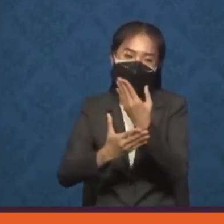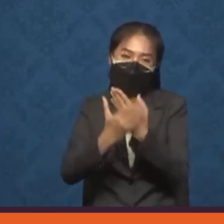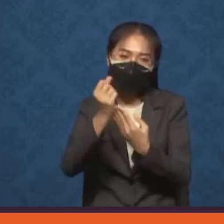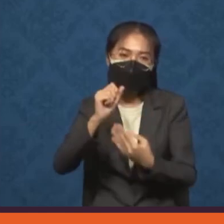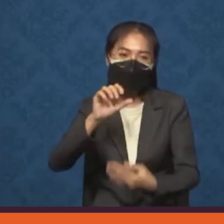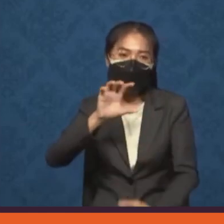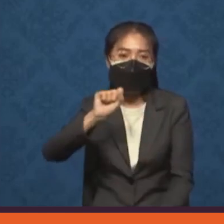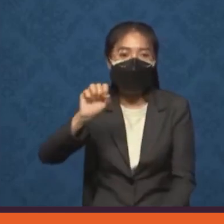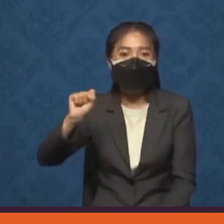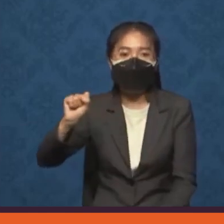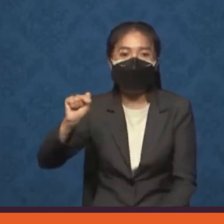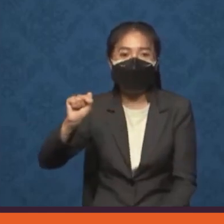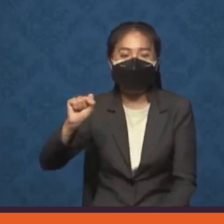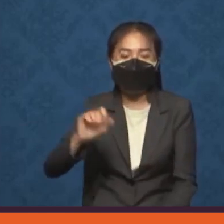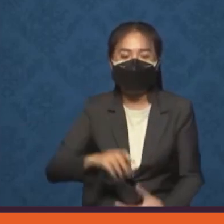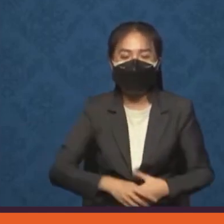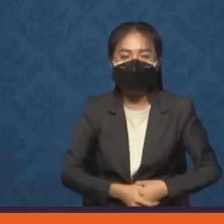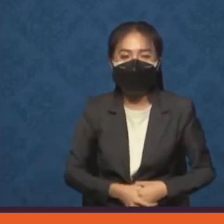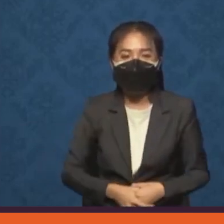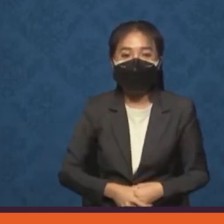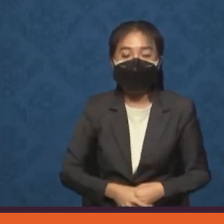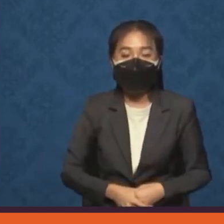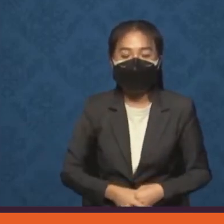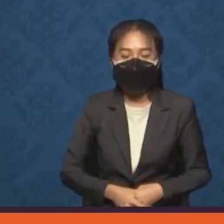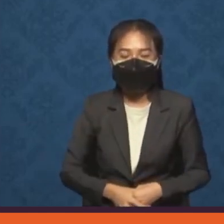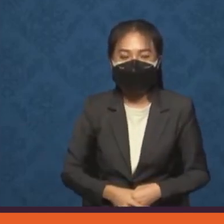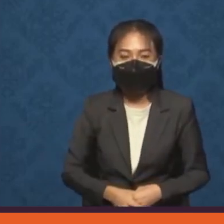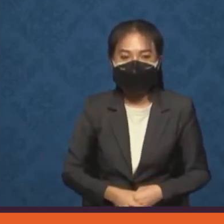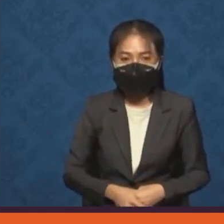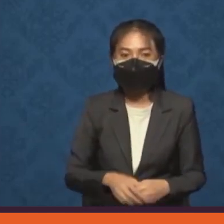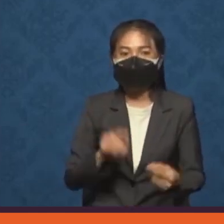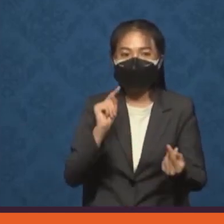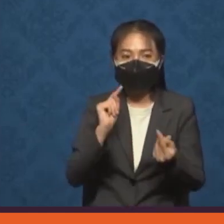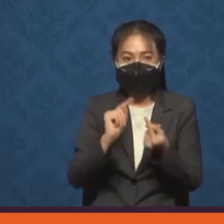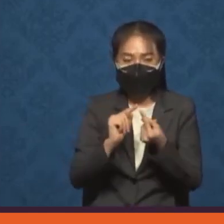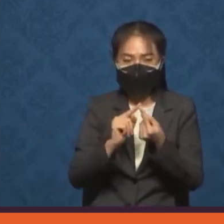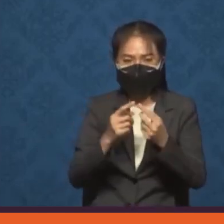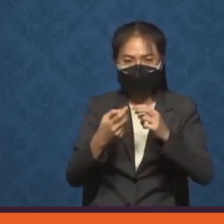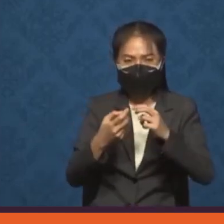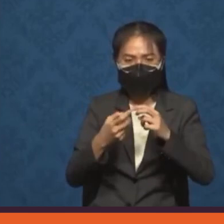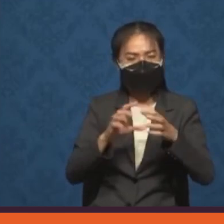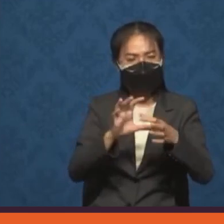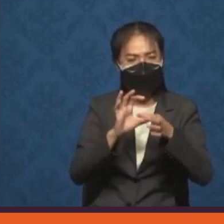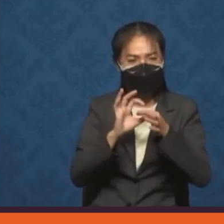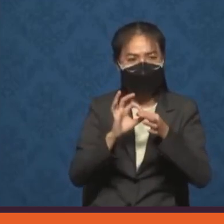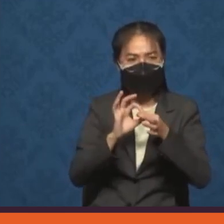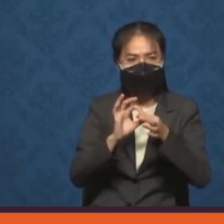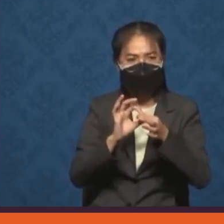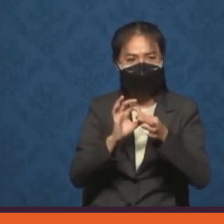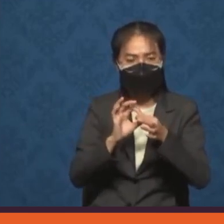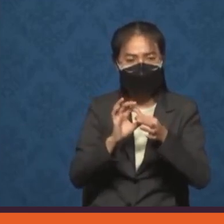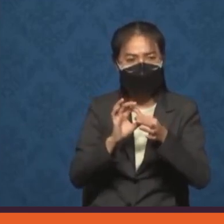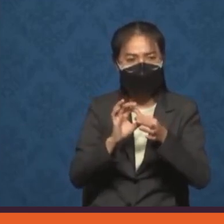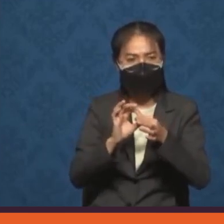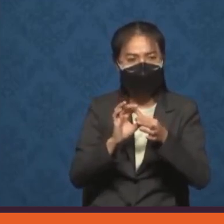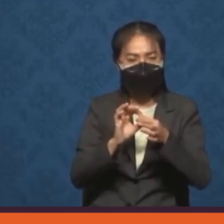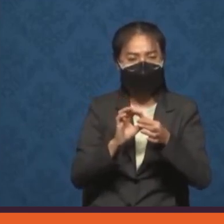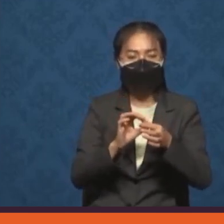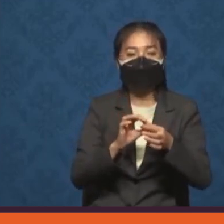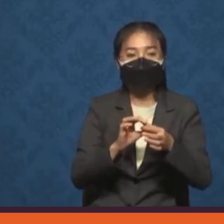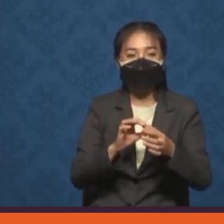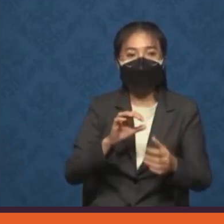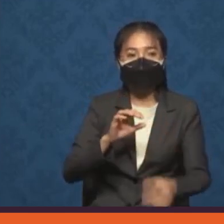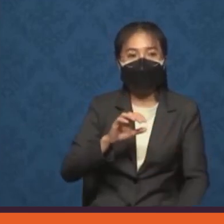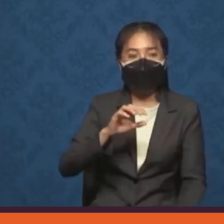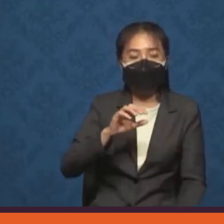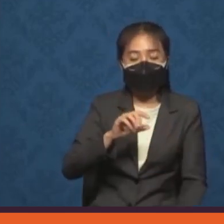อีกนิดนึงนะครับเรื่องเกี่ยวกับกรณีเข้ามาแทรกแซงต่างนะผมยืนยันครับเวลาเราพูดว่าสภาเข้าไปแ